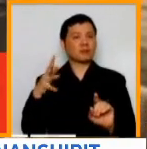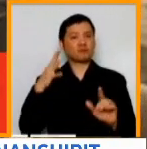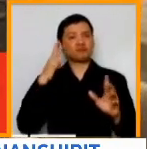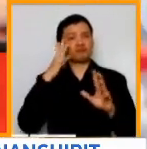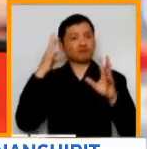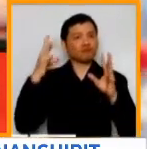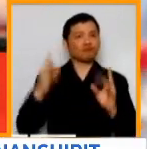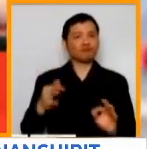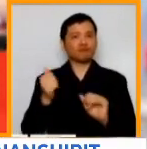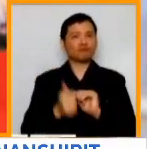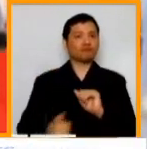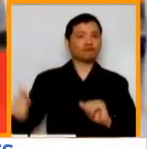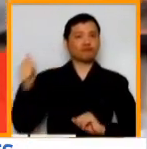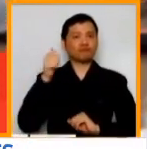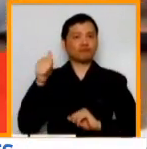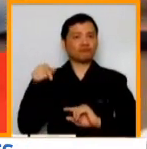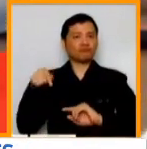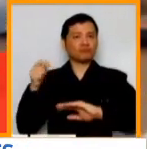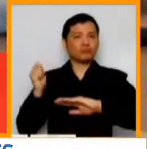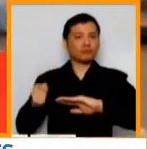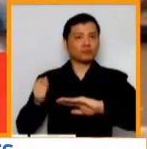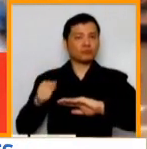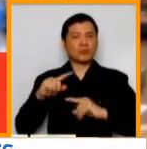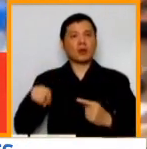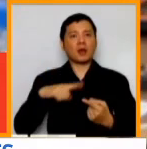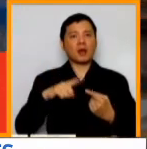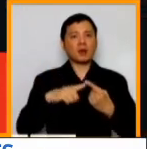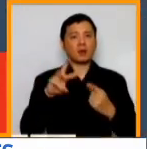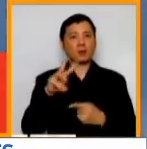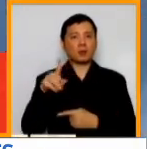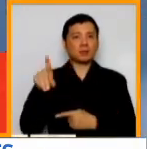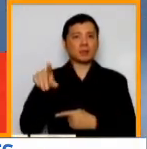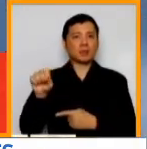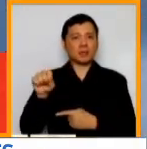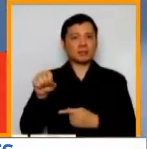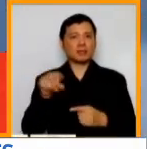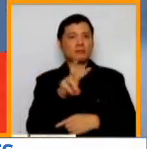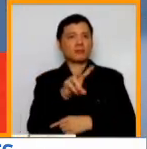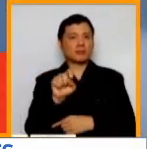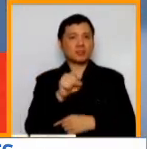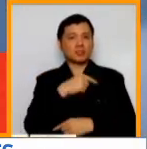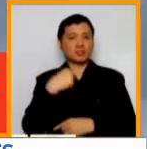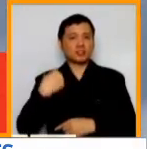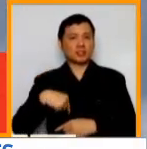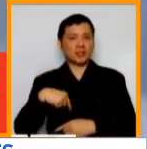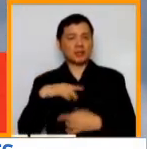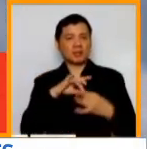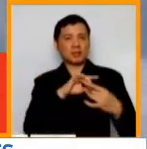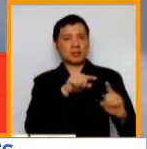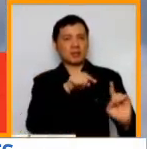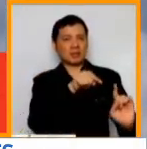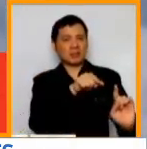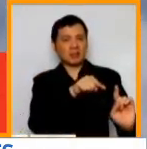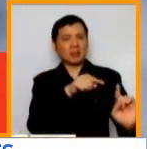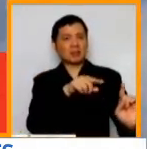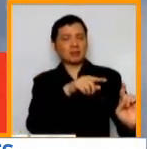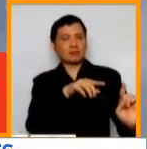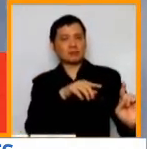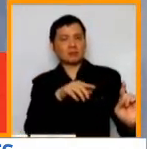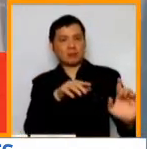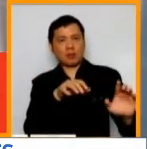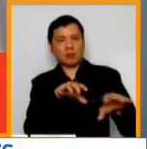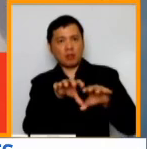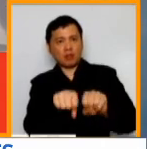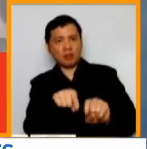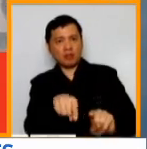Sea, kabilang ang sakop na exclusive economic zone ng Pilipinas. Pero 5 taon matapos mapanalo ng Pilipinas ang arbitration case